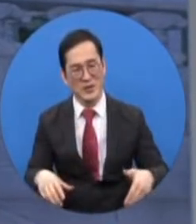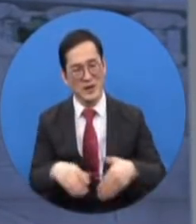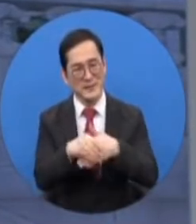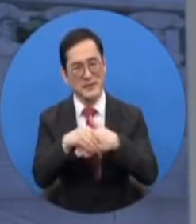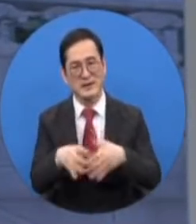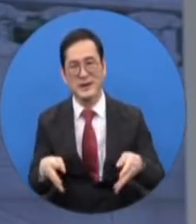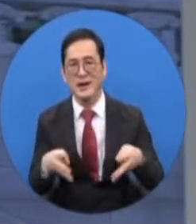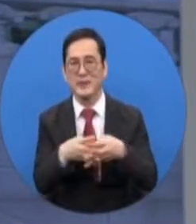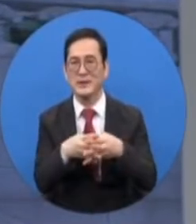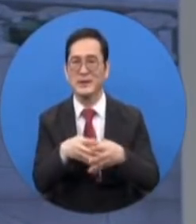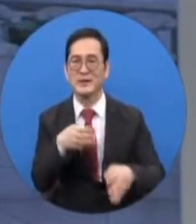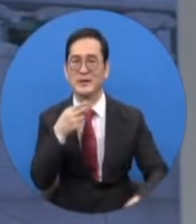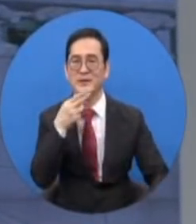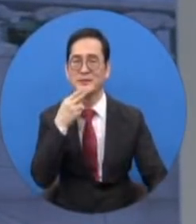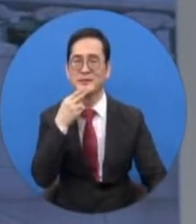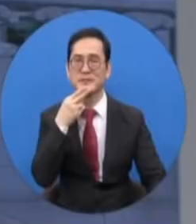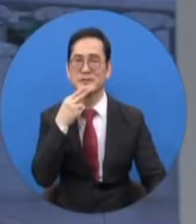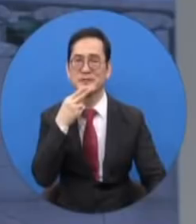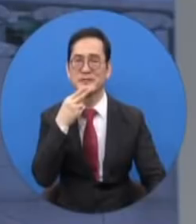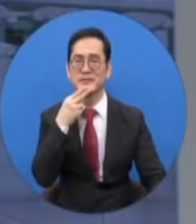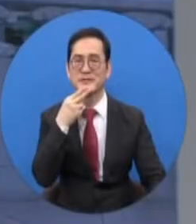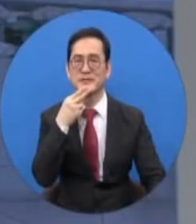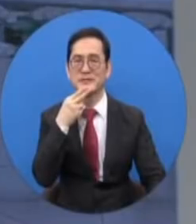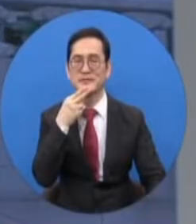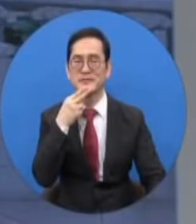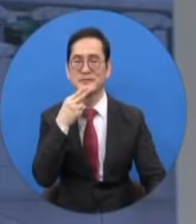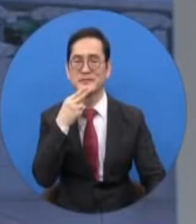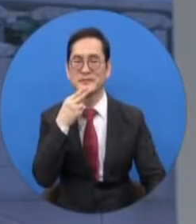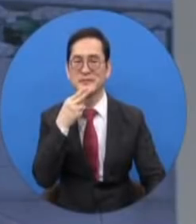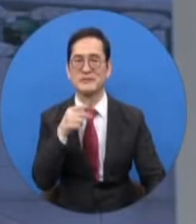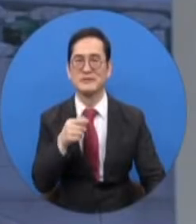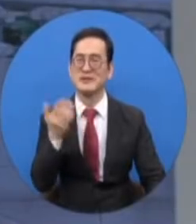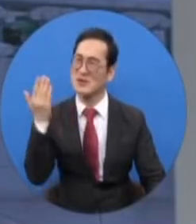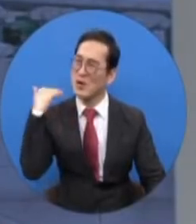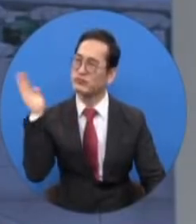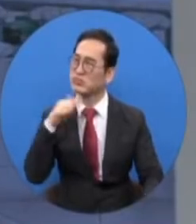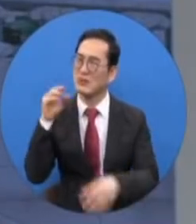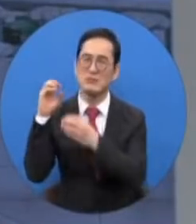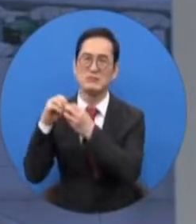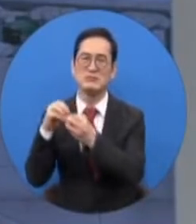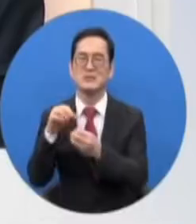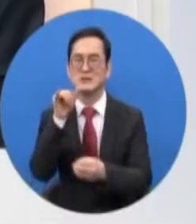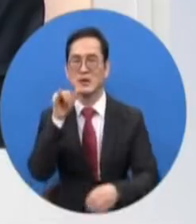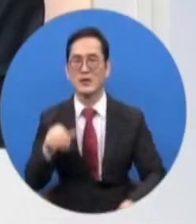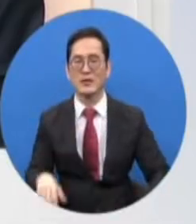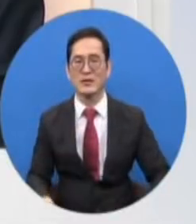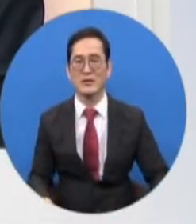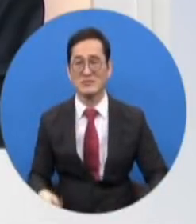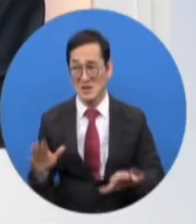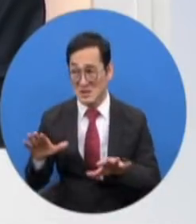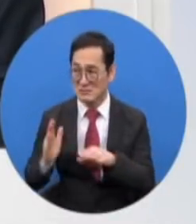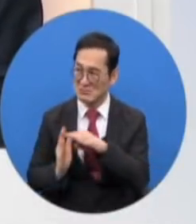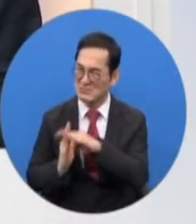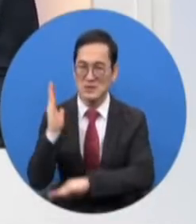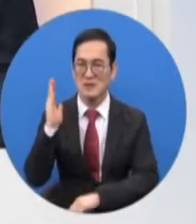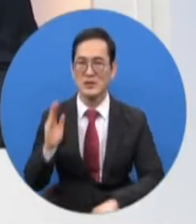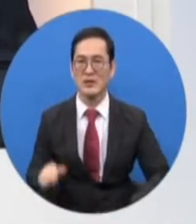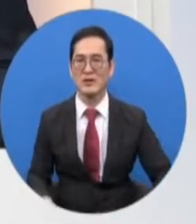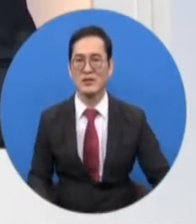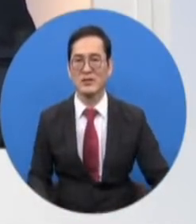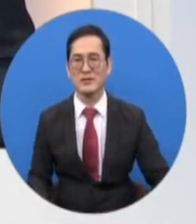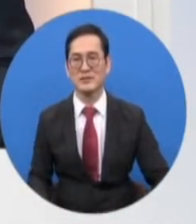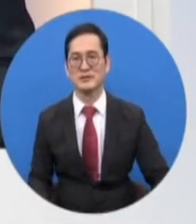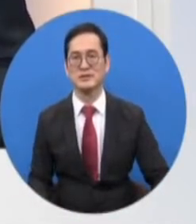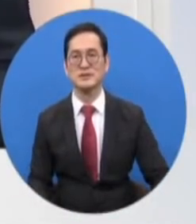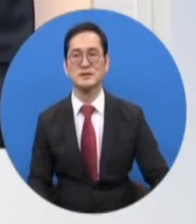장면, 우리도 임기 말에 법대로 할 테니까 당신들도 임기 말에 하고 싶은 대로 법대로 해라. 이 말을